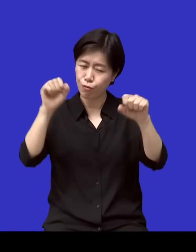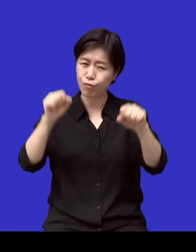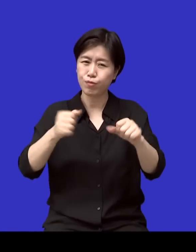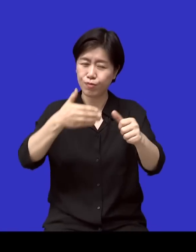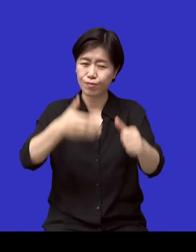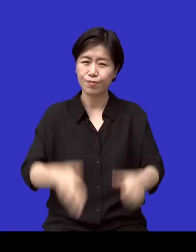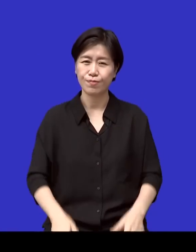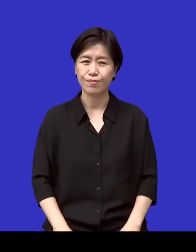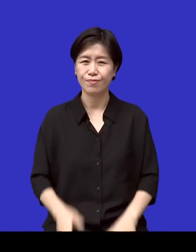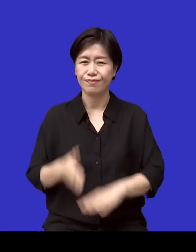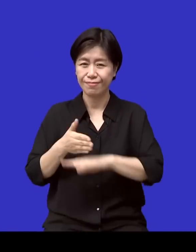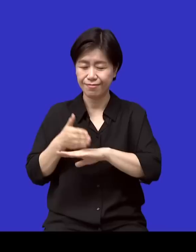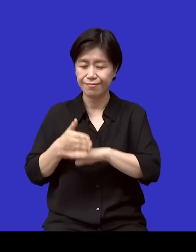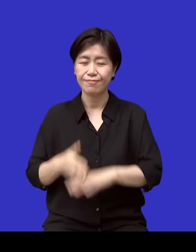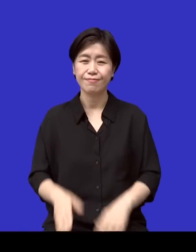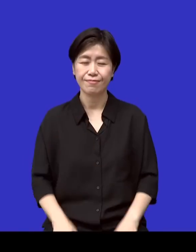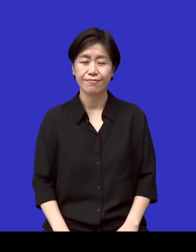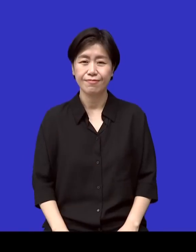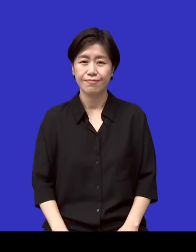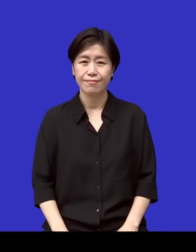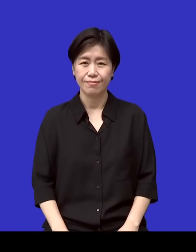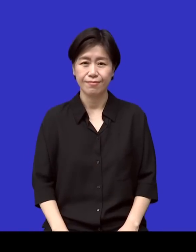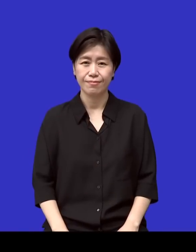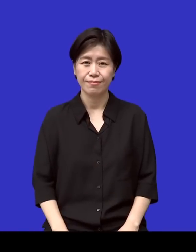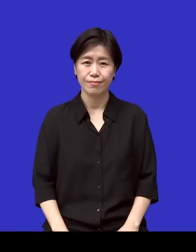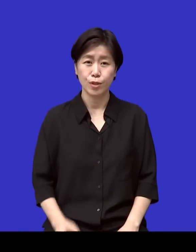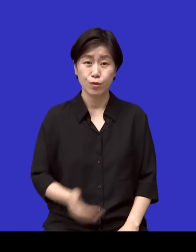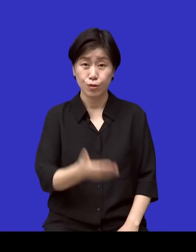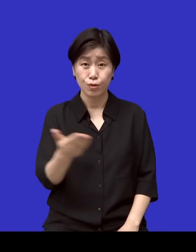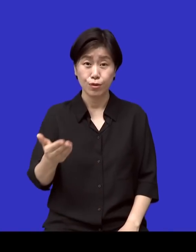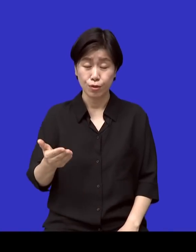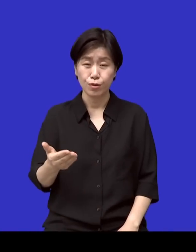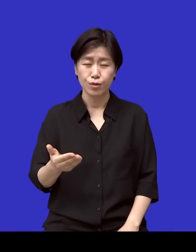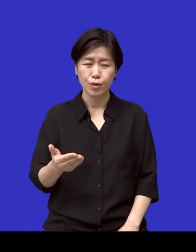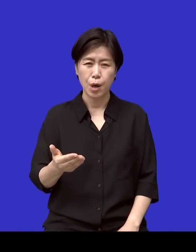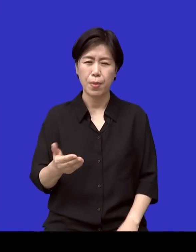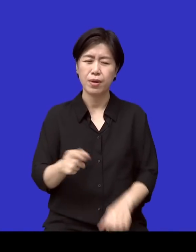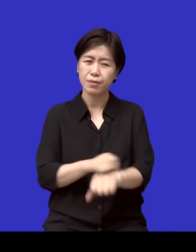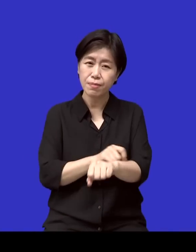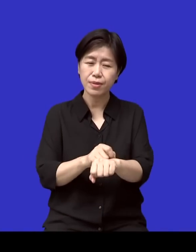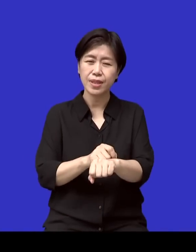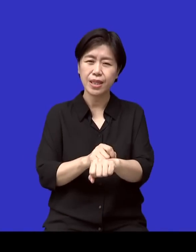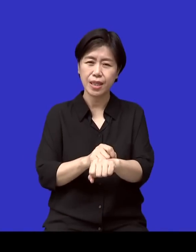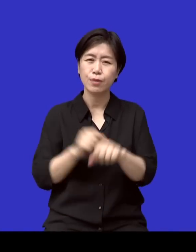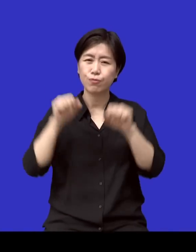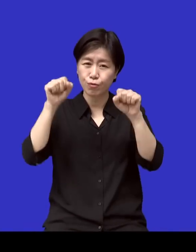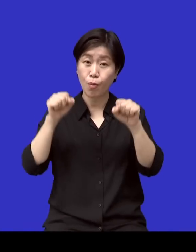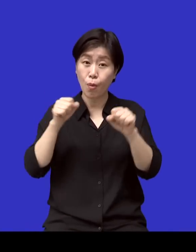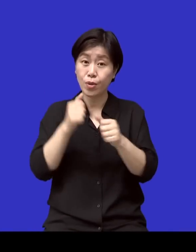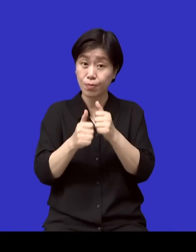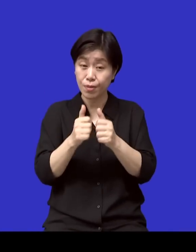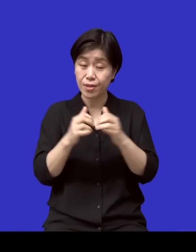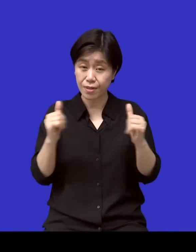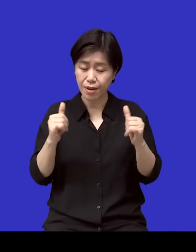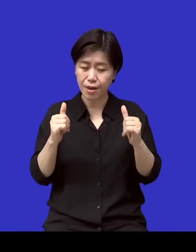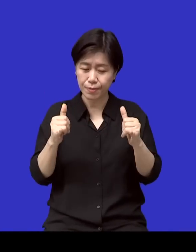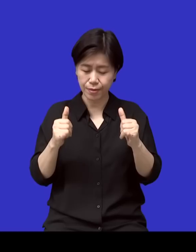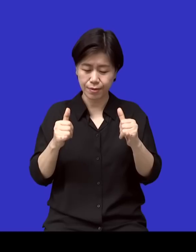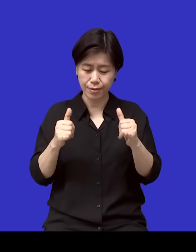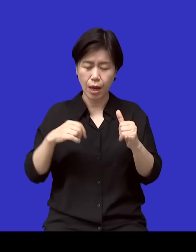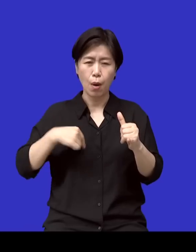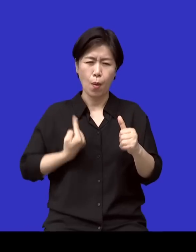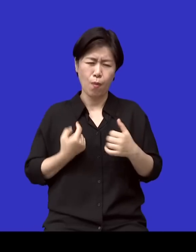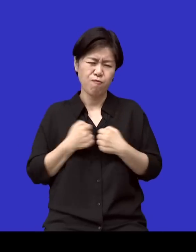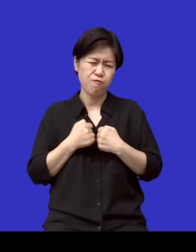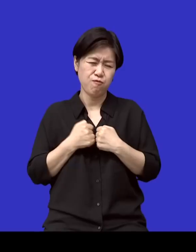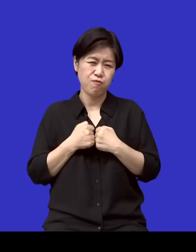모든 우리 직업을 가진 모든 사람들 다 자기와의 싸움을 하고 있잖아요. 네. 특히 운동선수는 특히나 자기와의 싸움에서 이겨야 한다는 말들을 많이